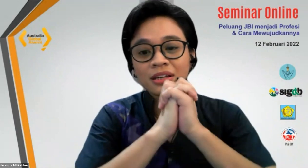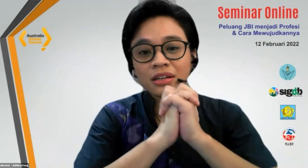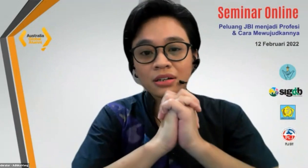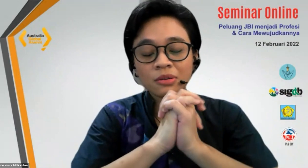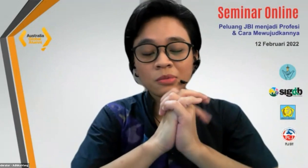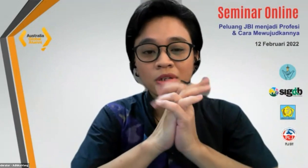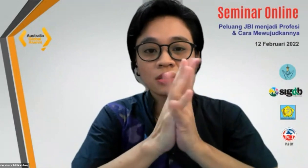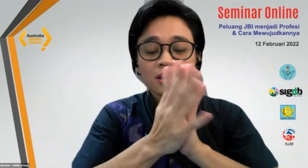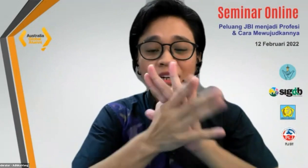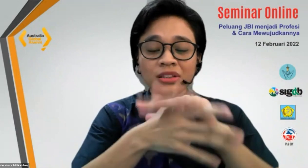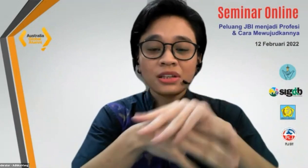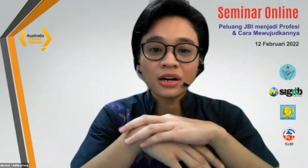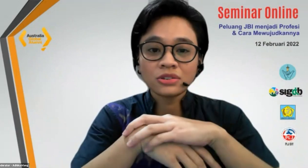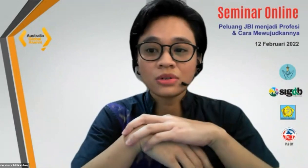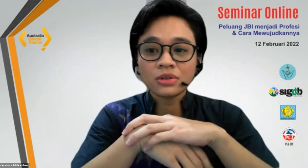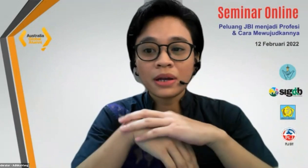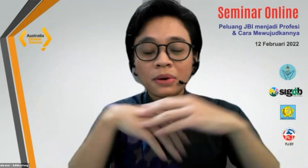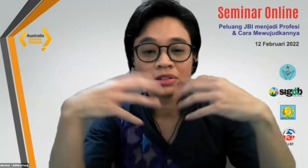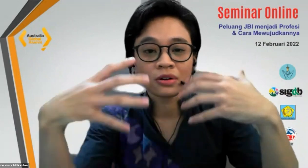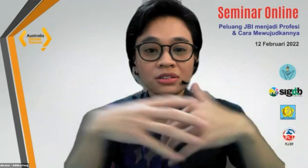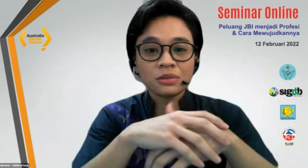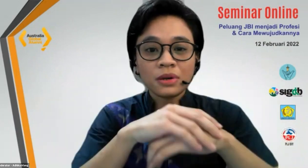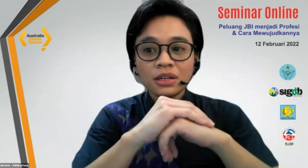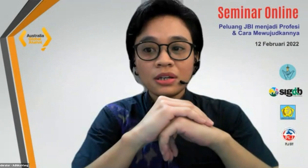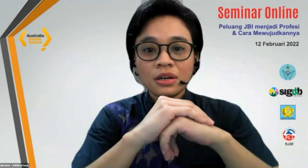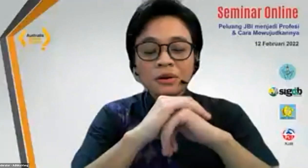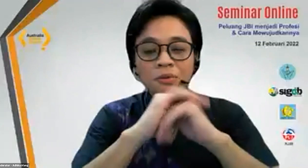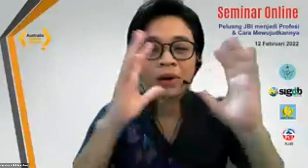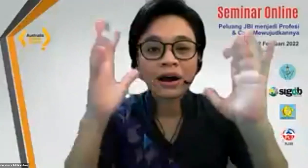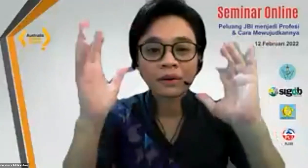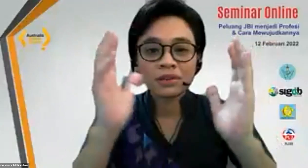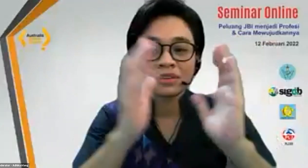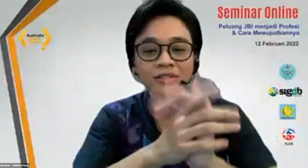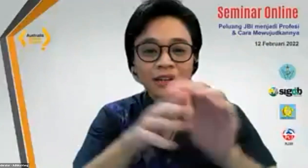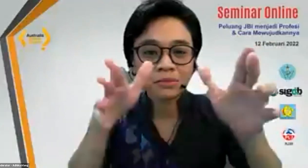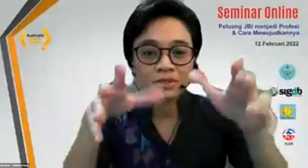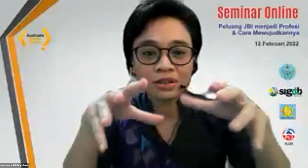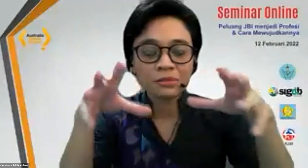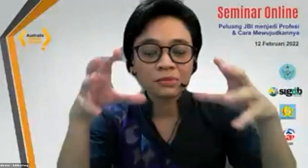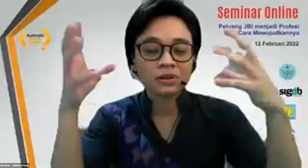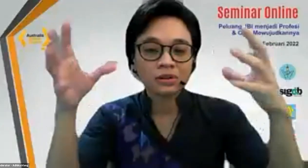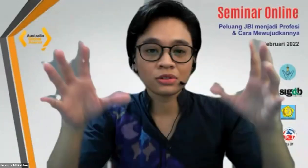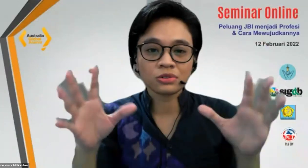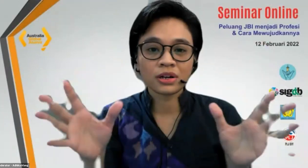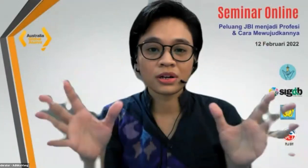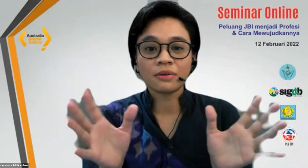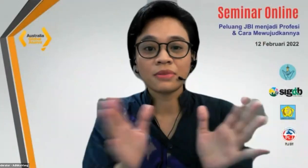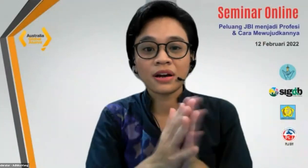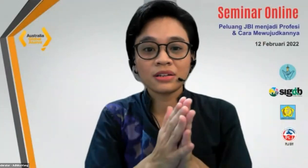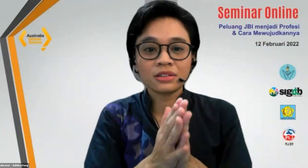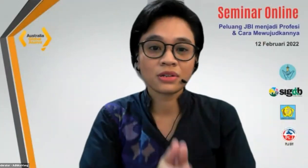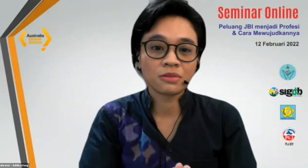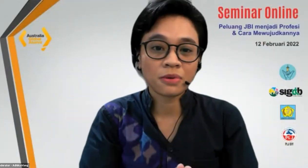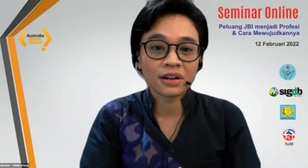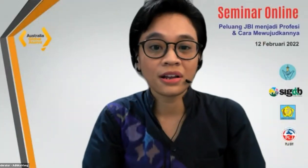ya pembahasannya kemudian selain etika juga Bagaimana seorang Gebi memahami tadi Mas Adi menunjukkan